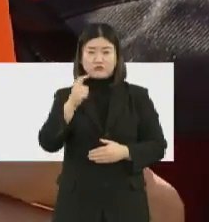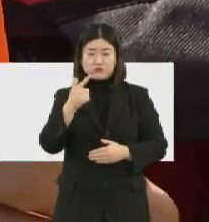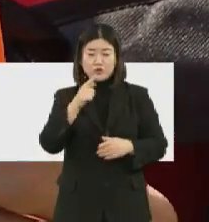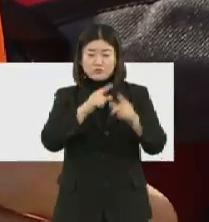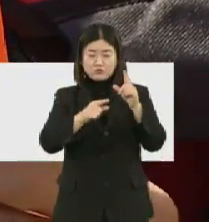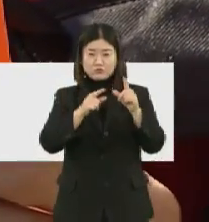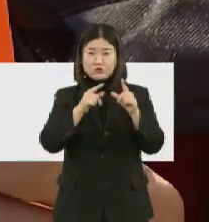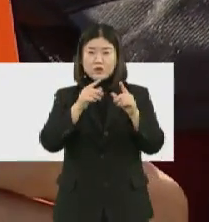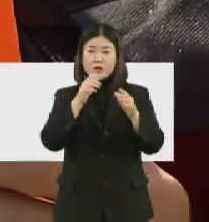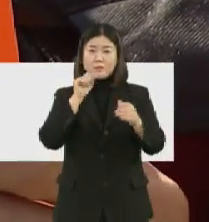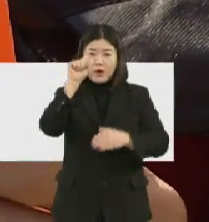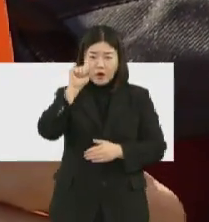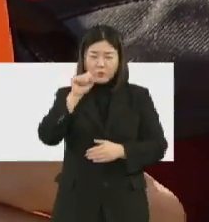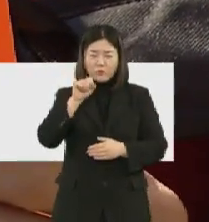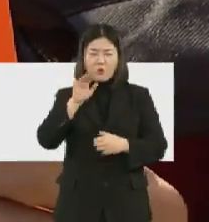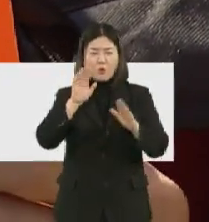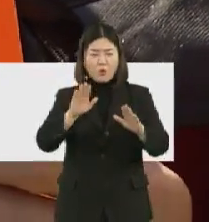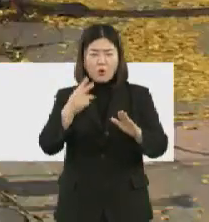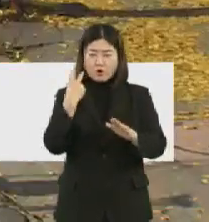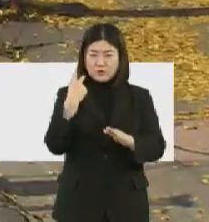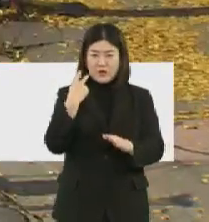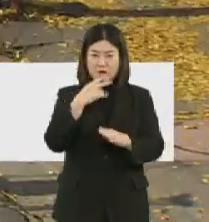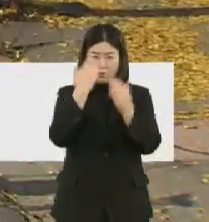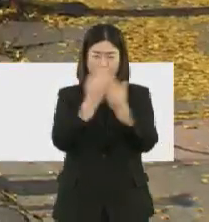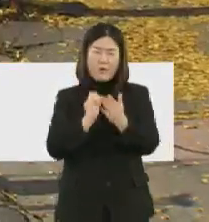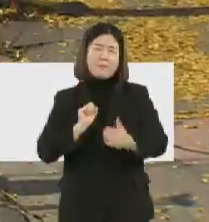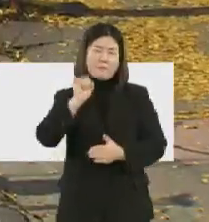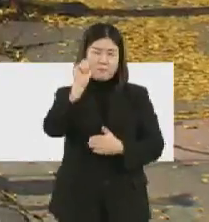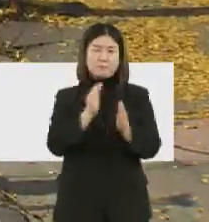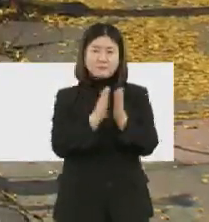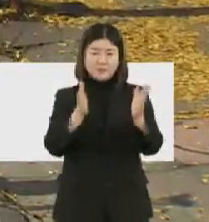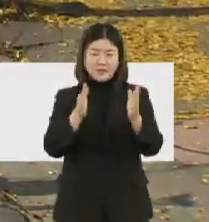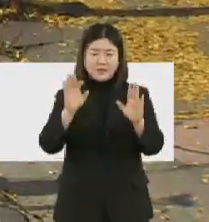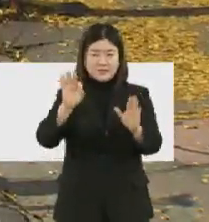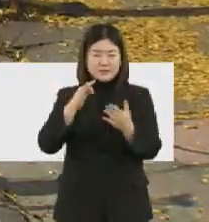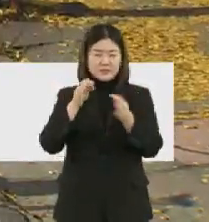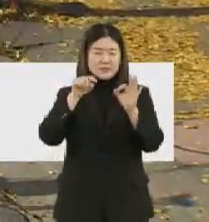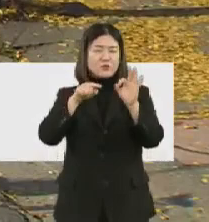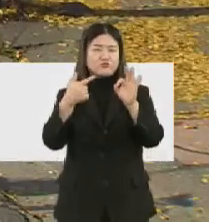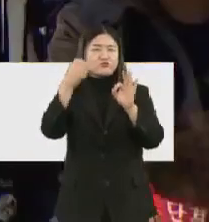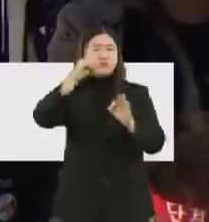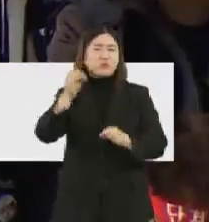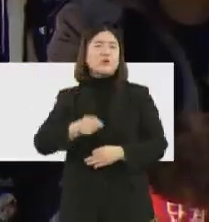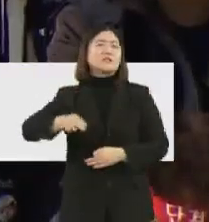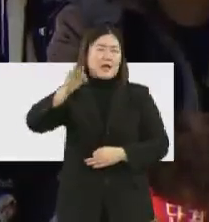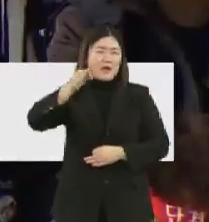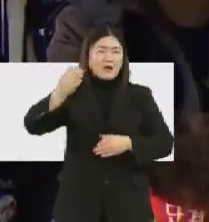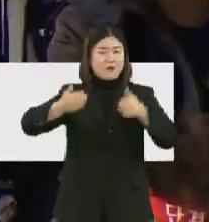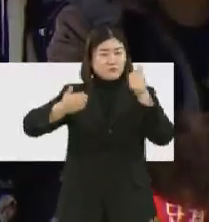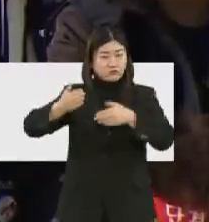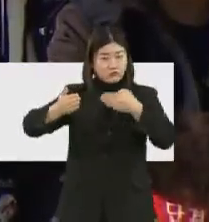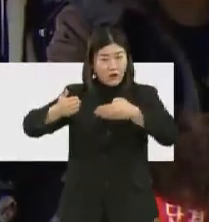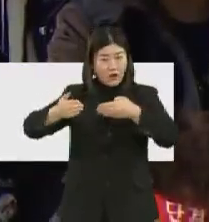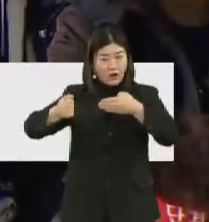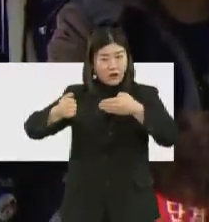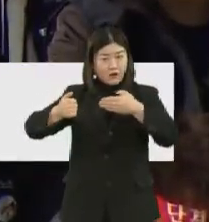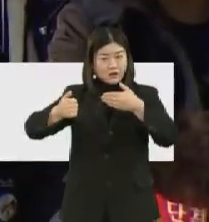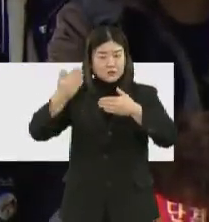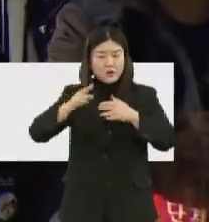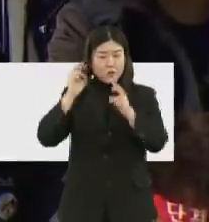부분 파업에 이어 24일 전면 파업에 들어간 노조 측은 임금 10.6% 인상을 요구하고 있는 반면